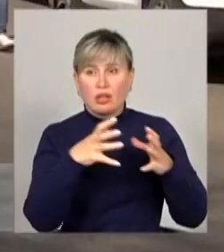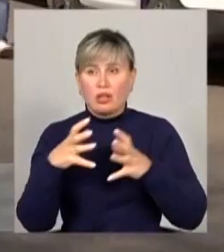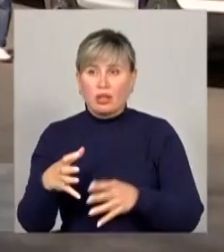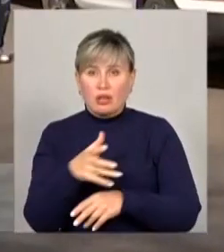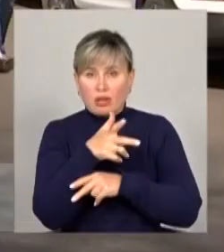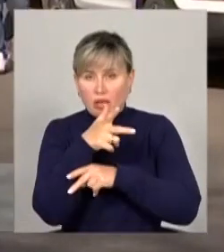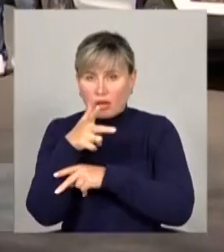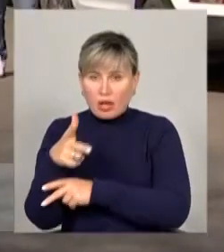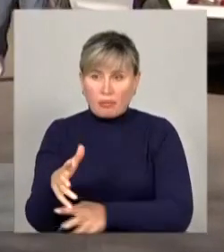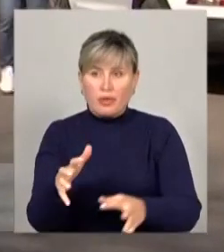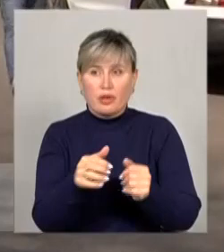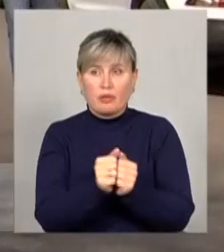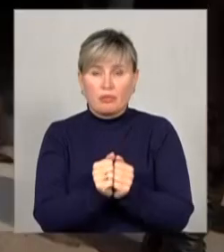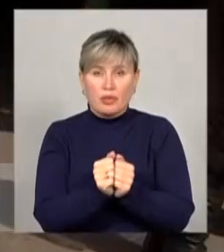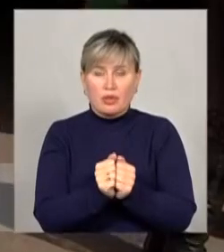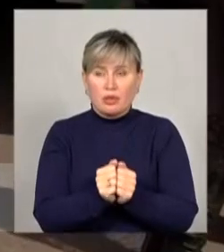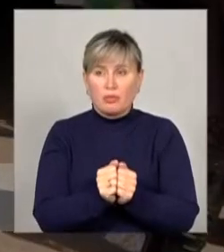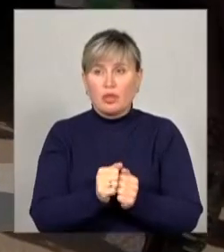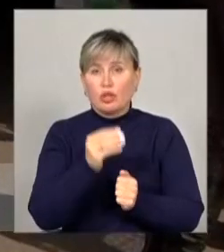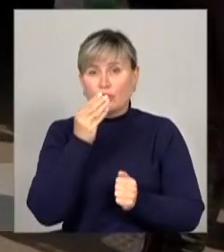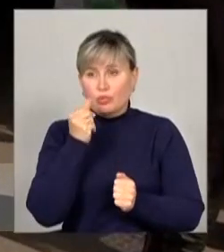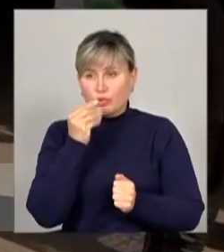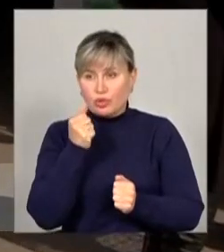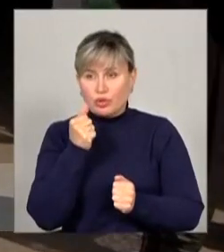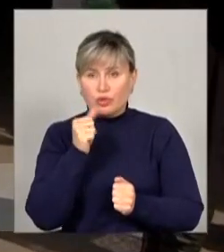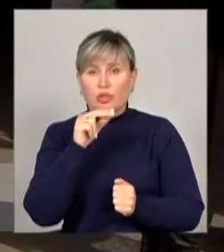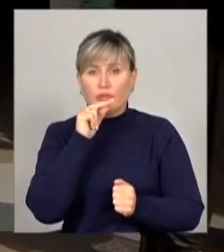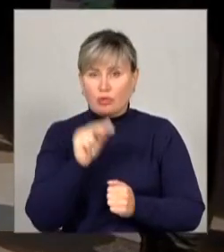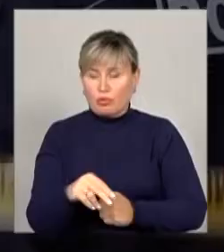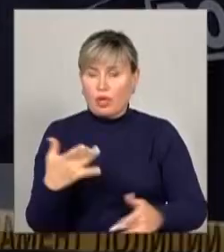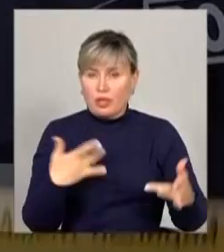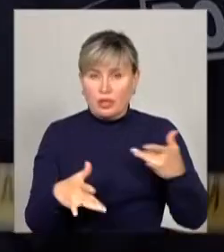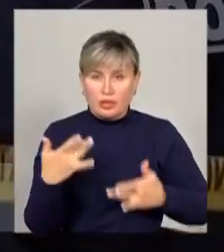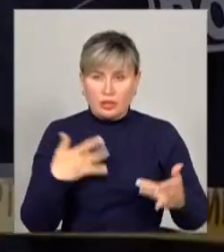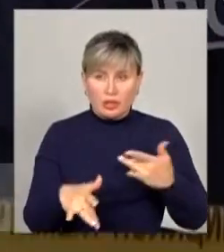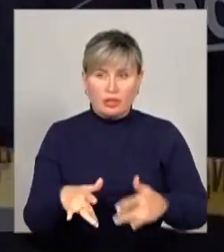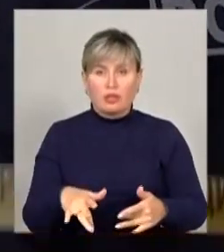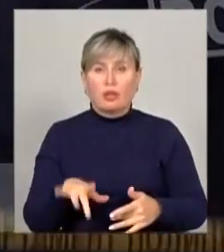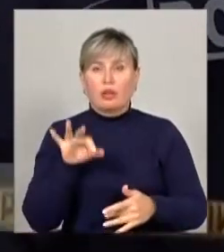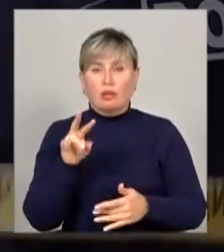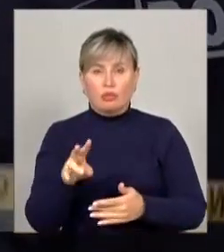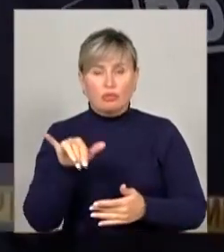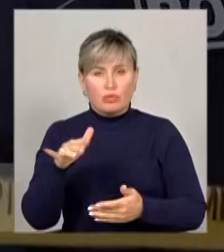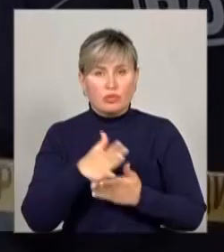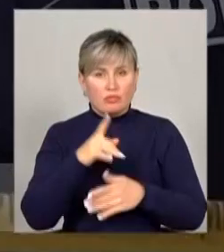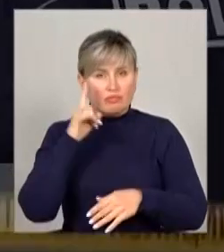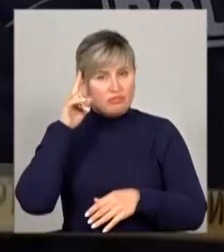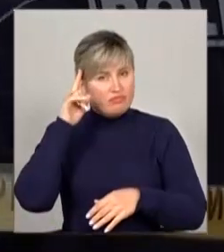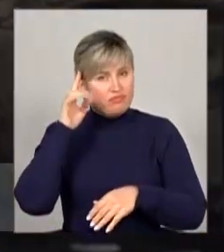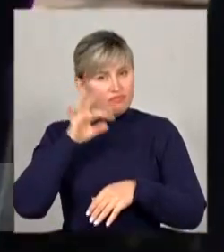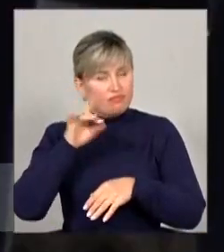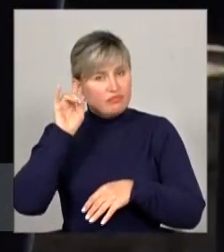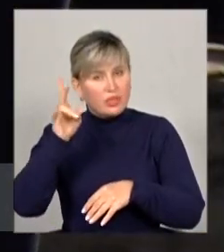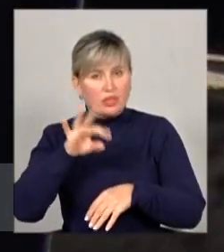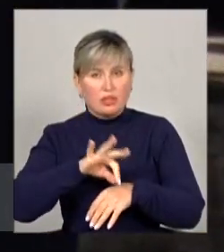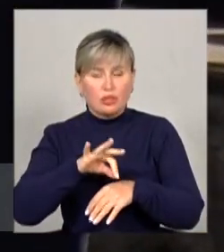камерам видеонаблюдения. Отмечается, что мужчина вину отрицает. Предположительно, он состоит на психиатрическом учете. Впрочем,